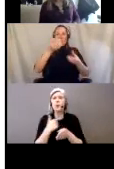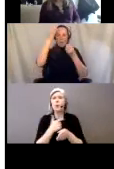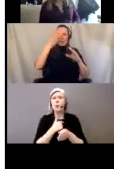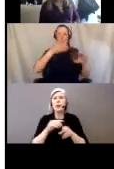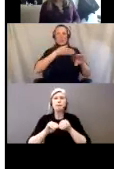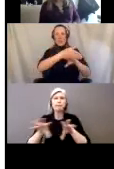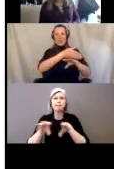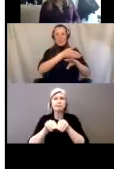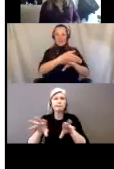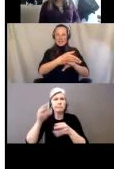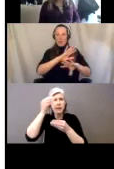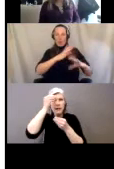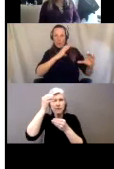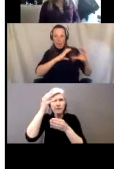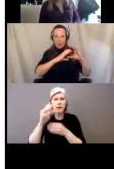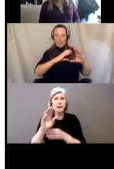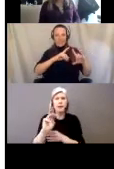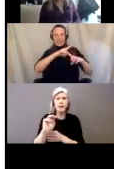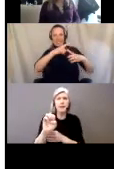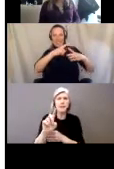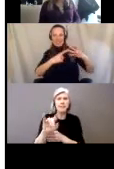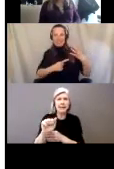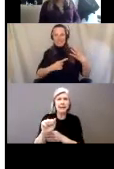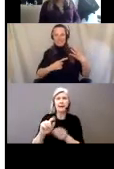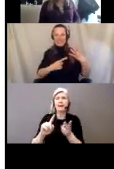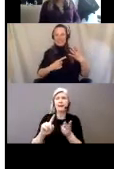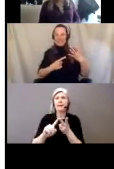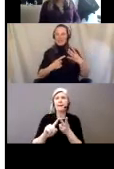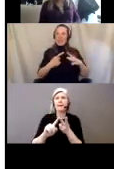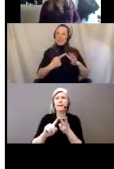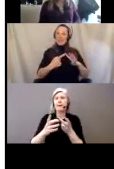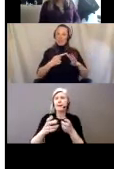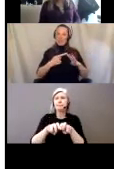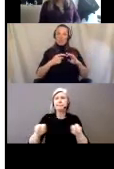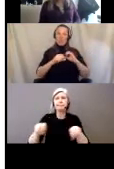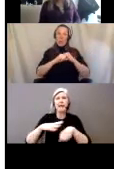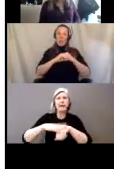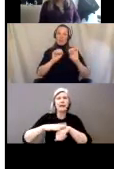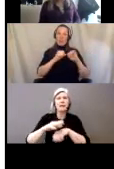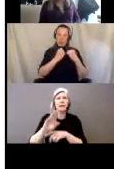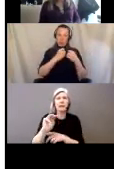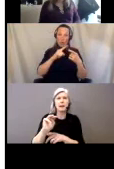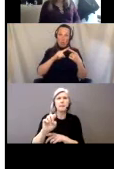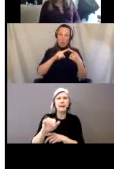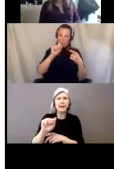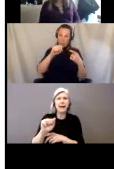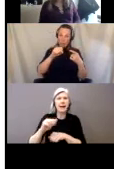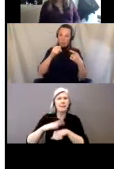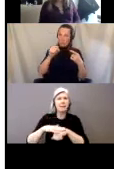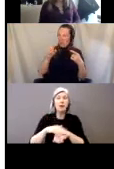communiquer avec la population. Nous utilisons les médias sociaux. Et vous avez raison,